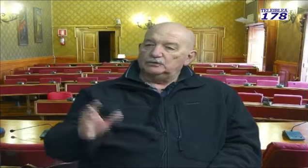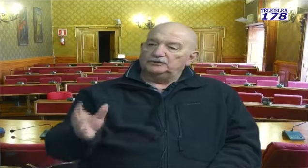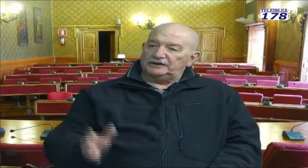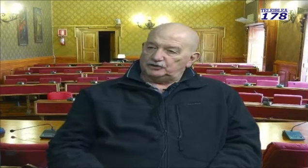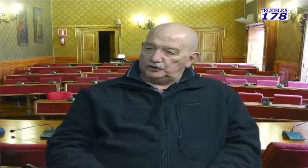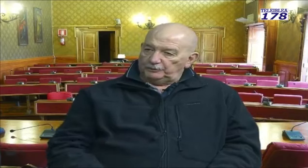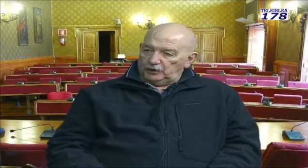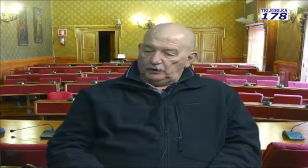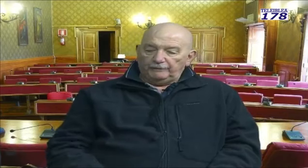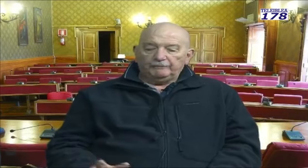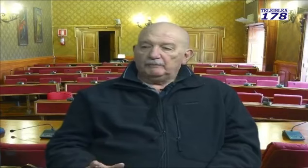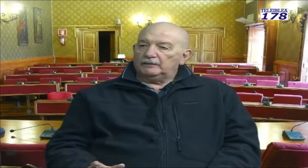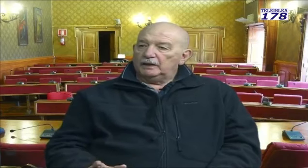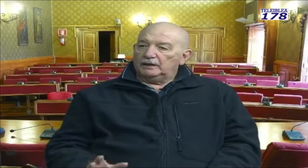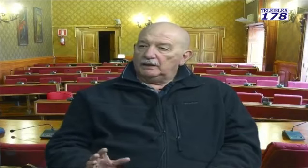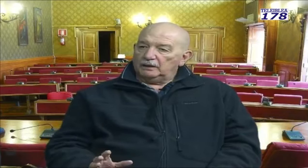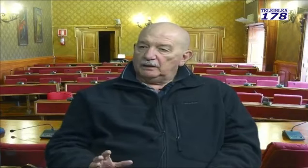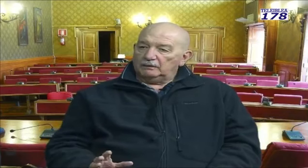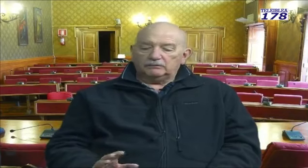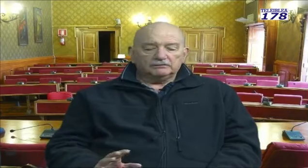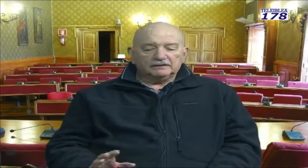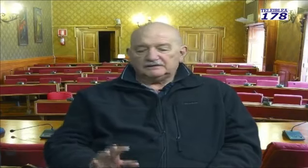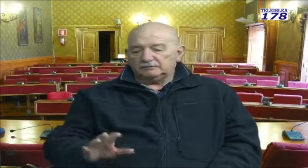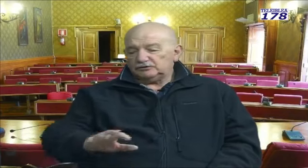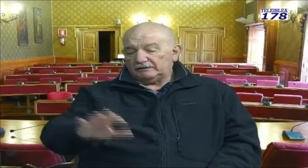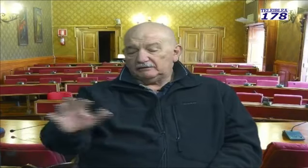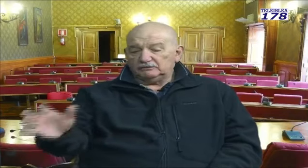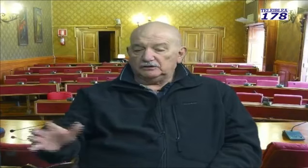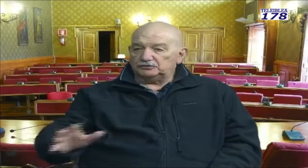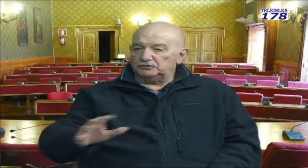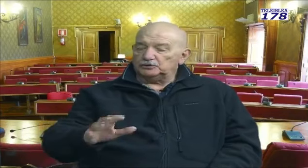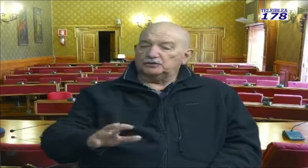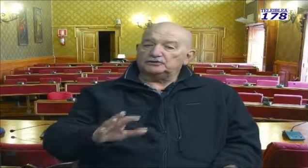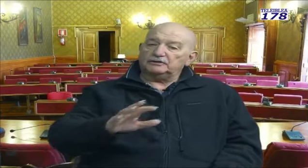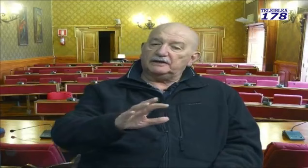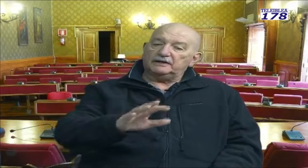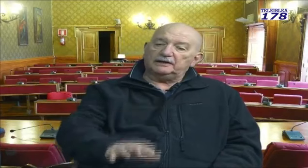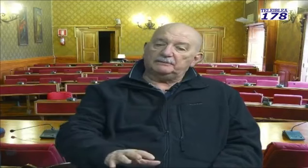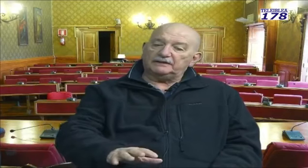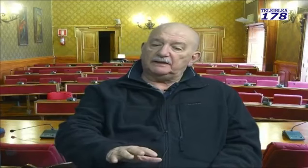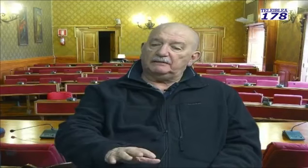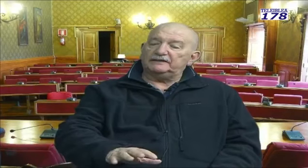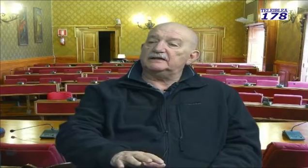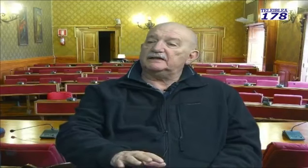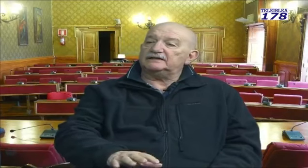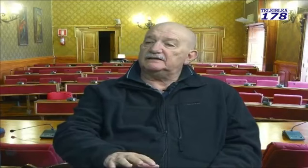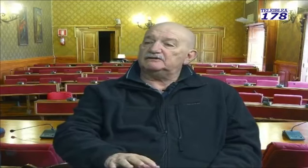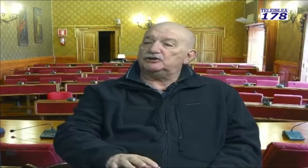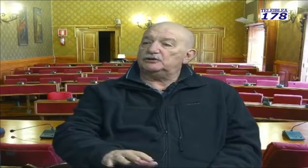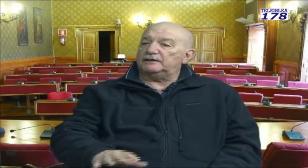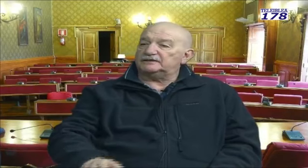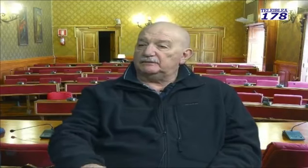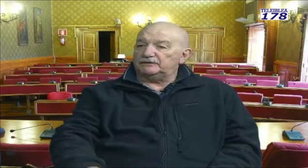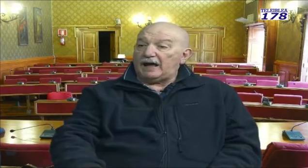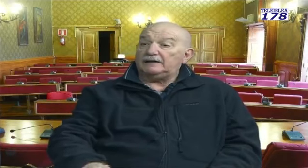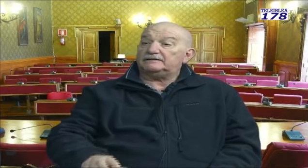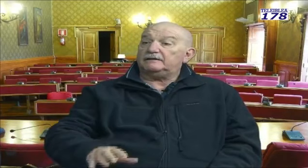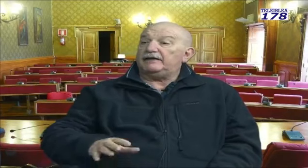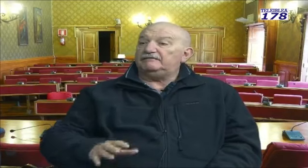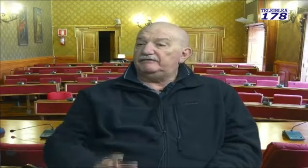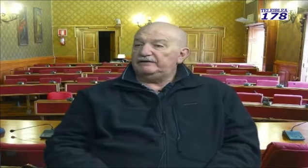guidare un terzo polo. Per andare a finire con Cassino? Lasciamo stare, quindi è un altro discorso. Praticamente Giorgio Massa